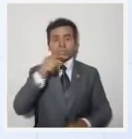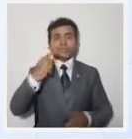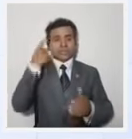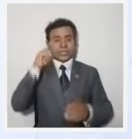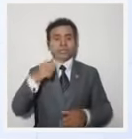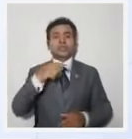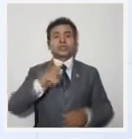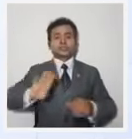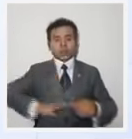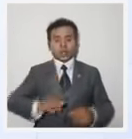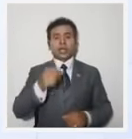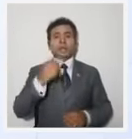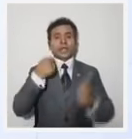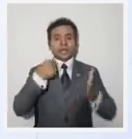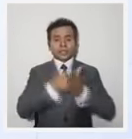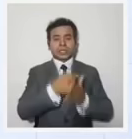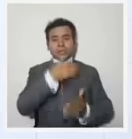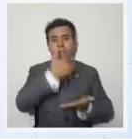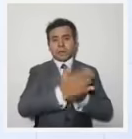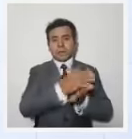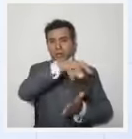আমরা বিভাগ ভিত্তিক আসলে